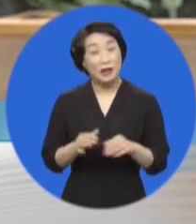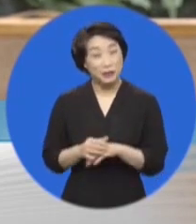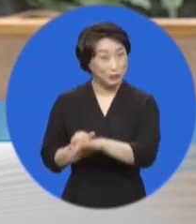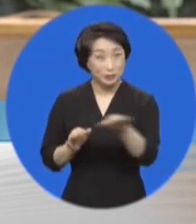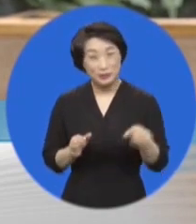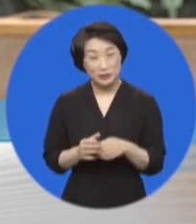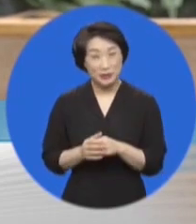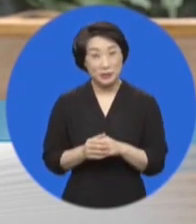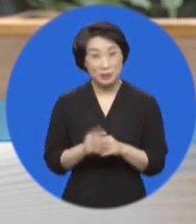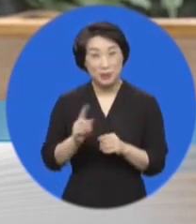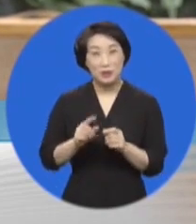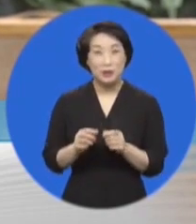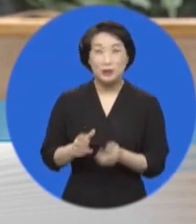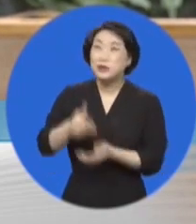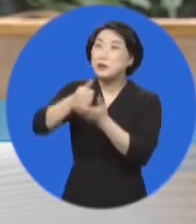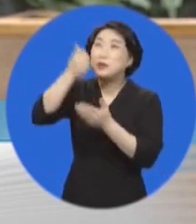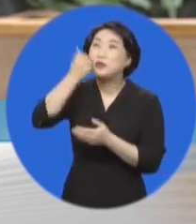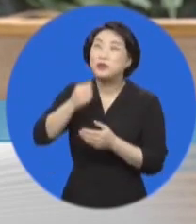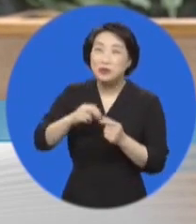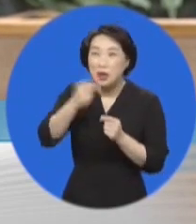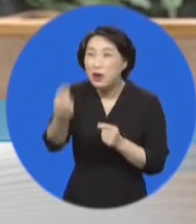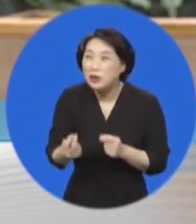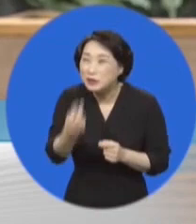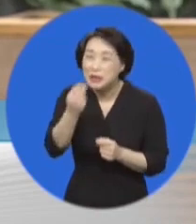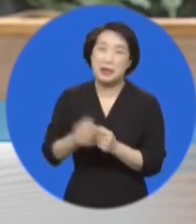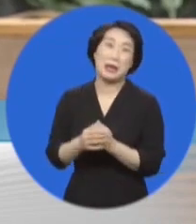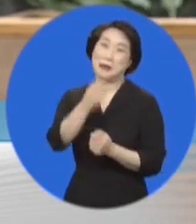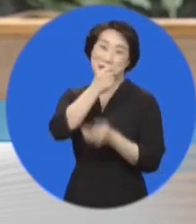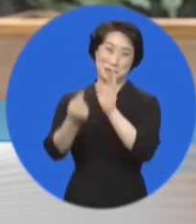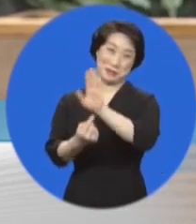그는 당신의 영원한 생명의 표입니다.